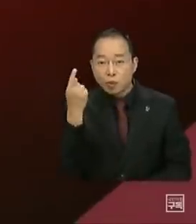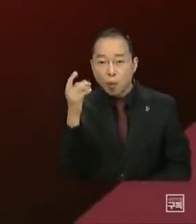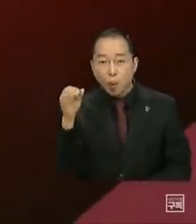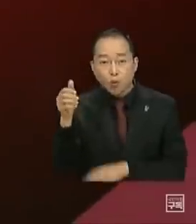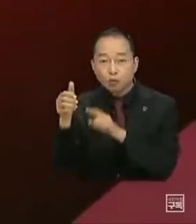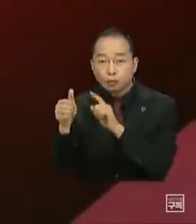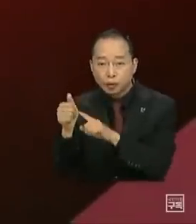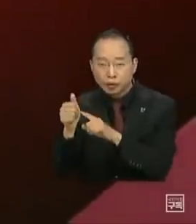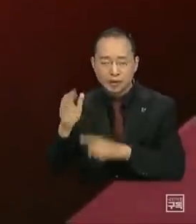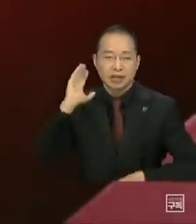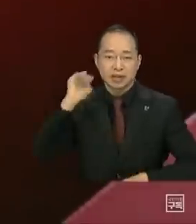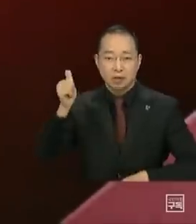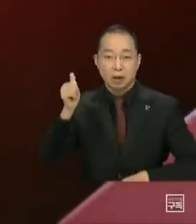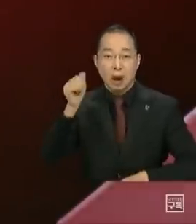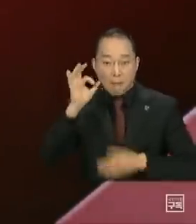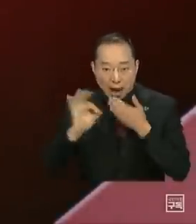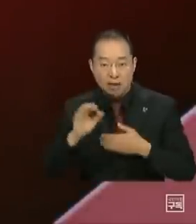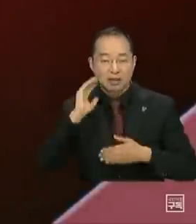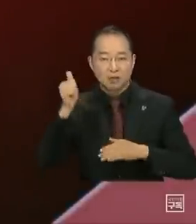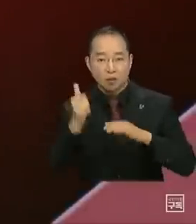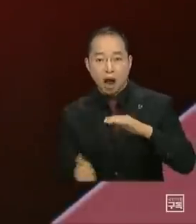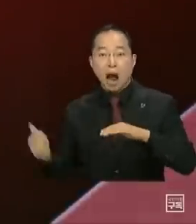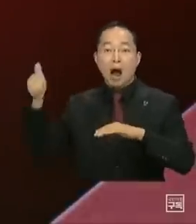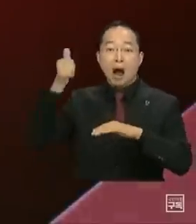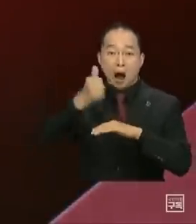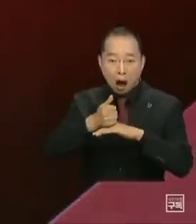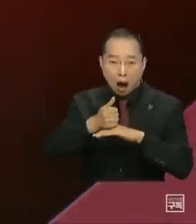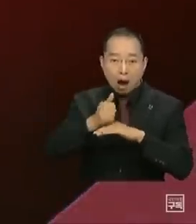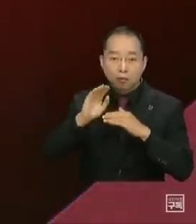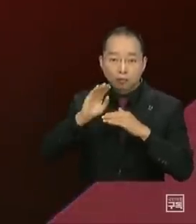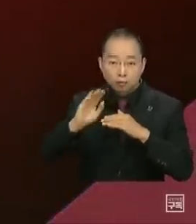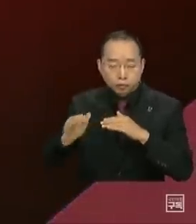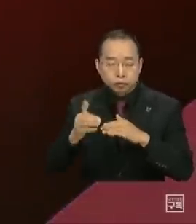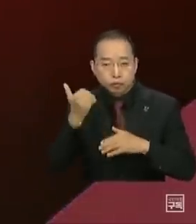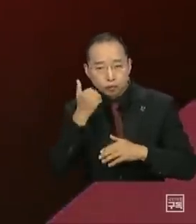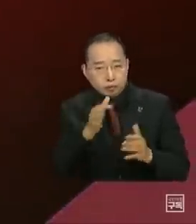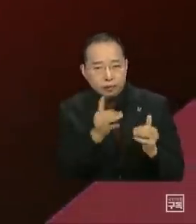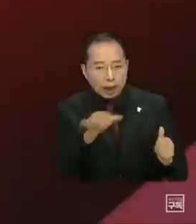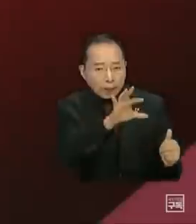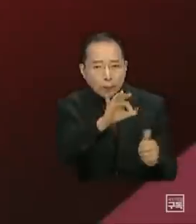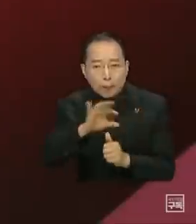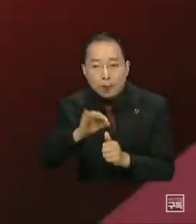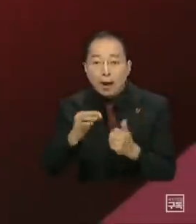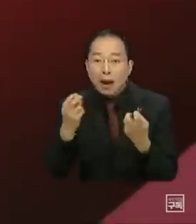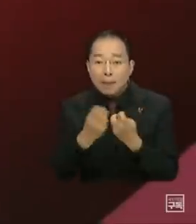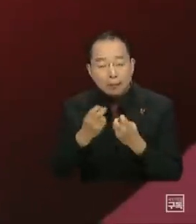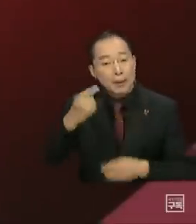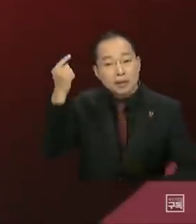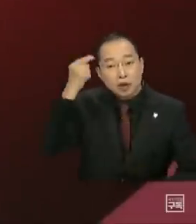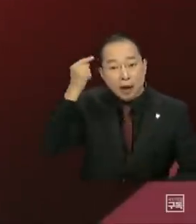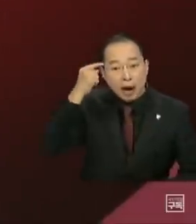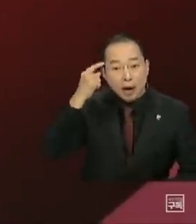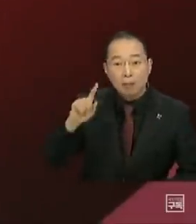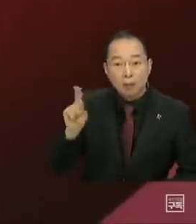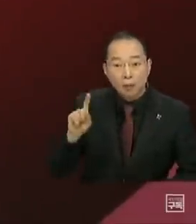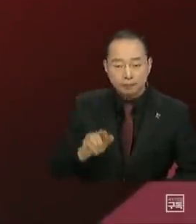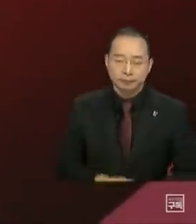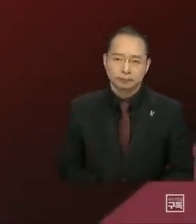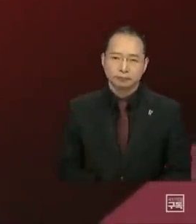대통령으로서의 대통령이 되셨을 때 네. 인사 철학은 어떻습니까? 지난번에도 한번